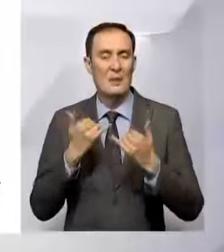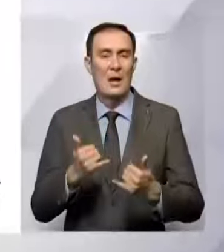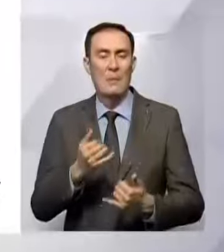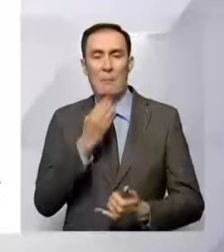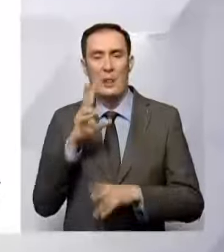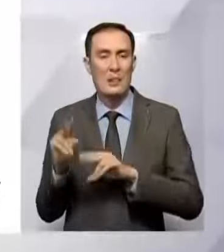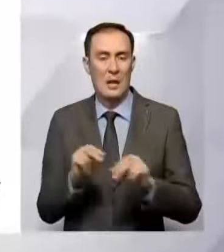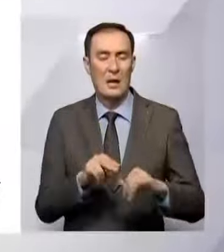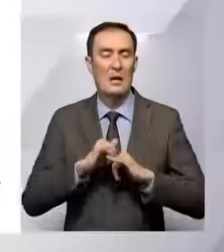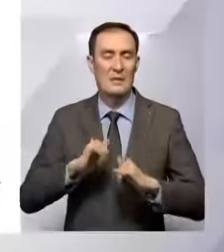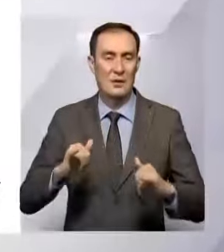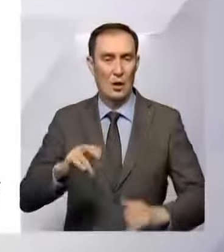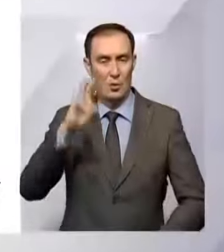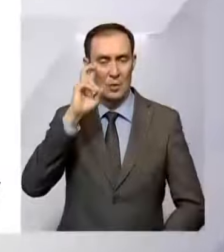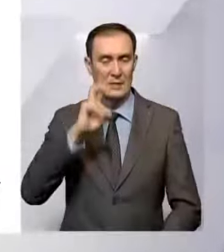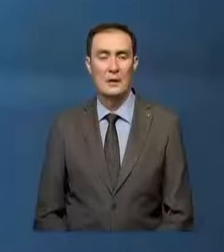благо развития страны.